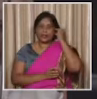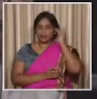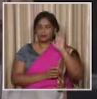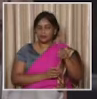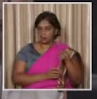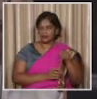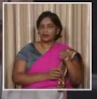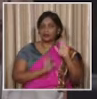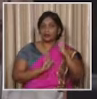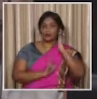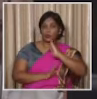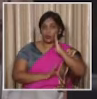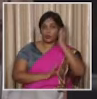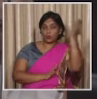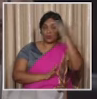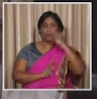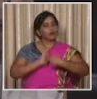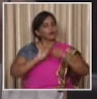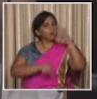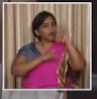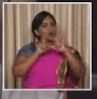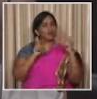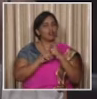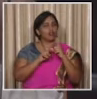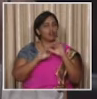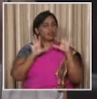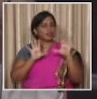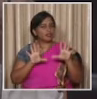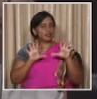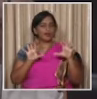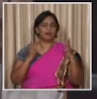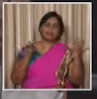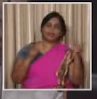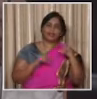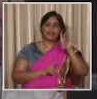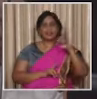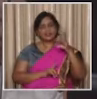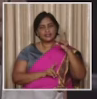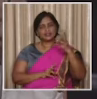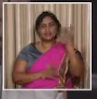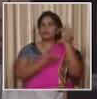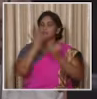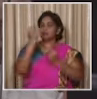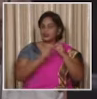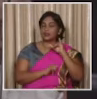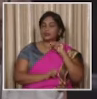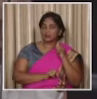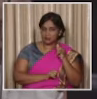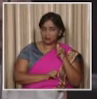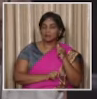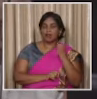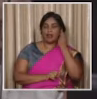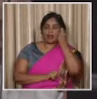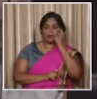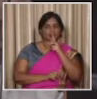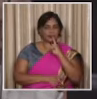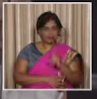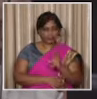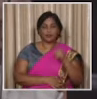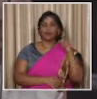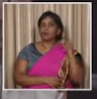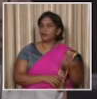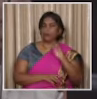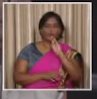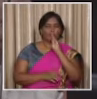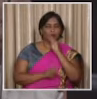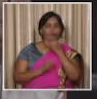කරනවා. පිටරට සිටින ලාංකිකයාගෙන් ඩොලර් 10ක් බැගින් හෝ 100ක් බැගින් ලබා ගන්න සමහරු යෝජනා කරනවා. ඒක